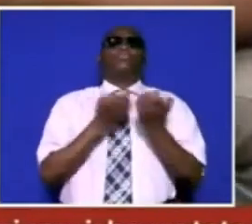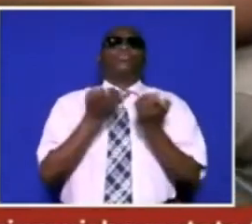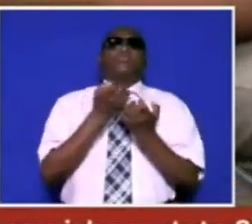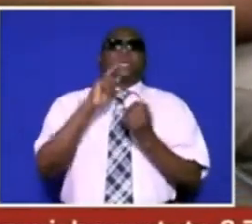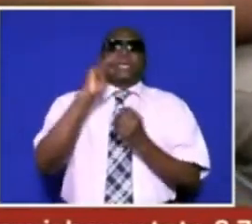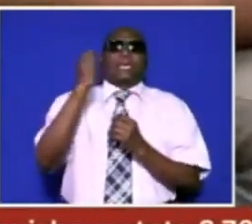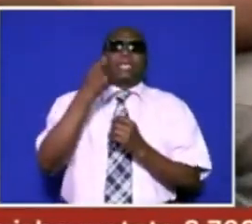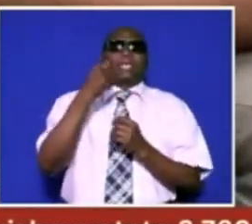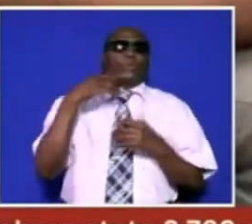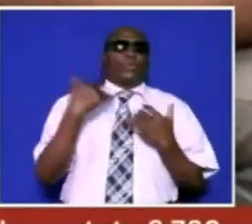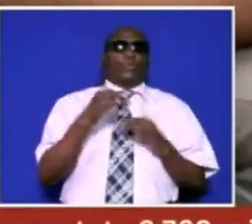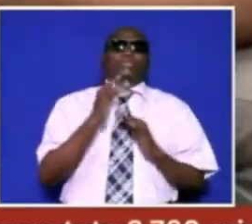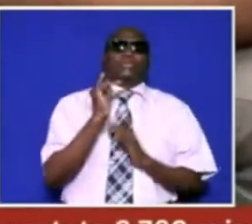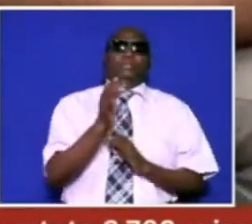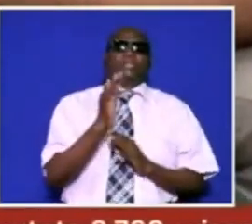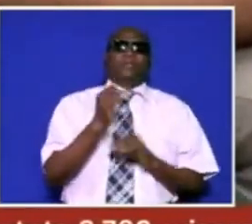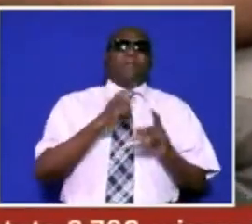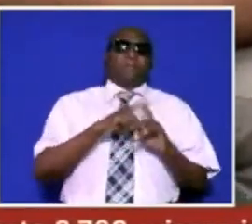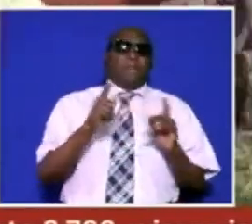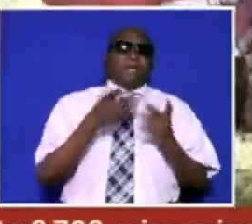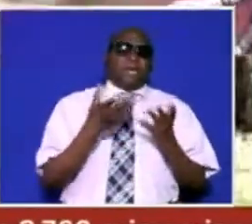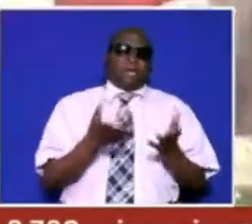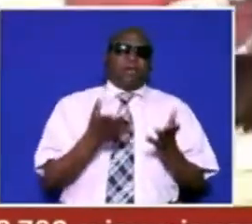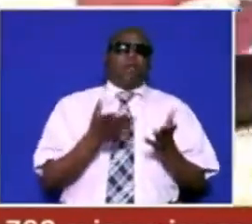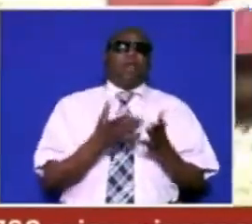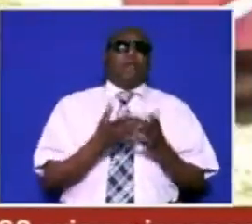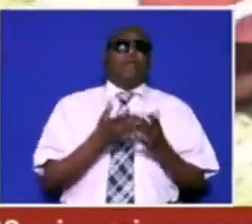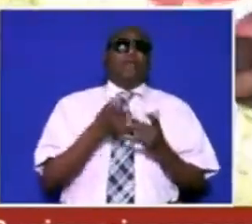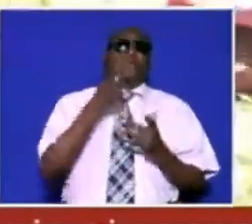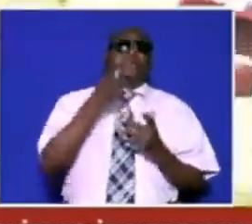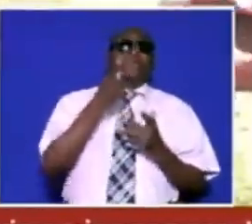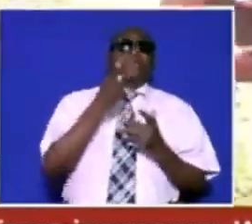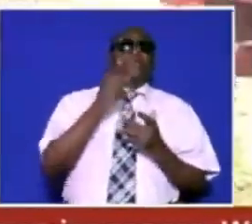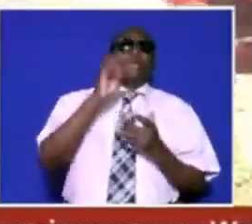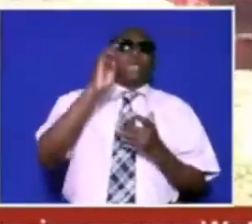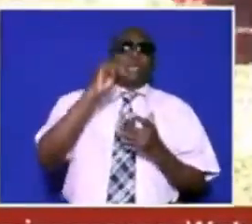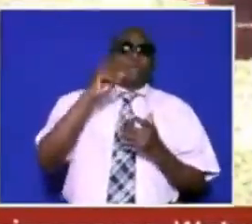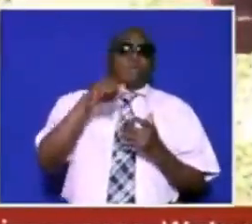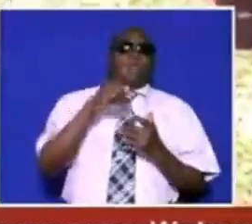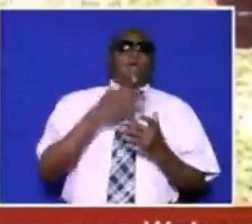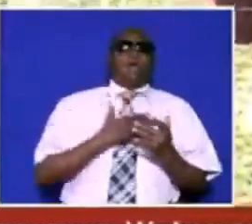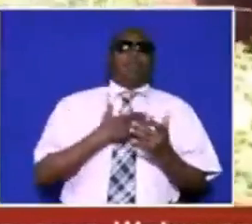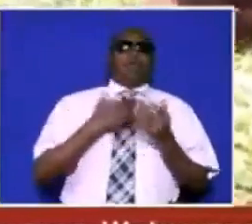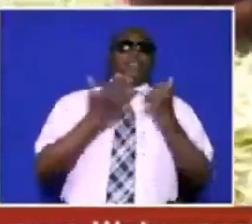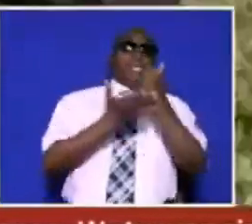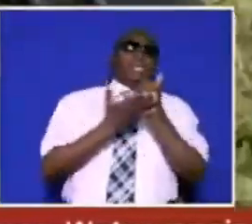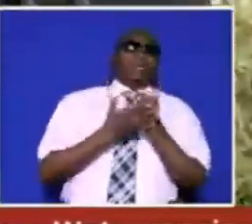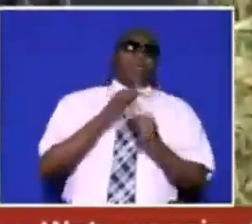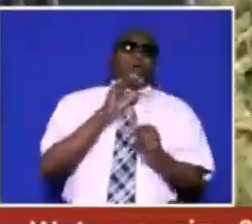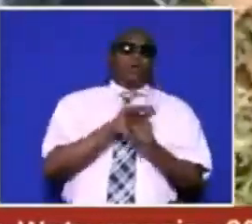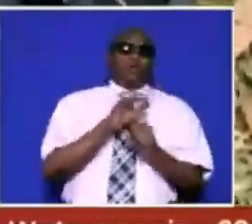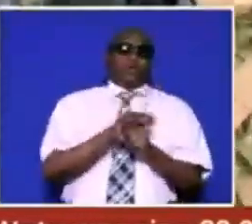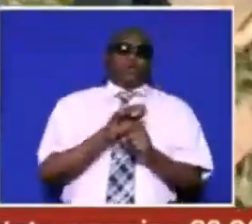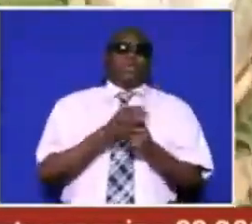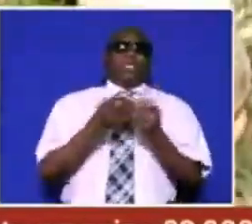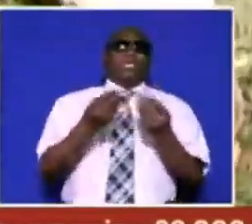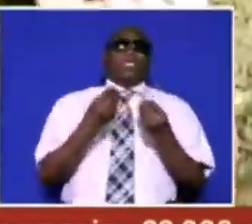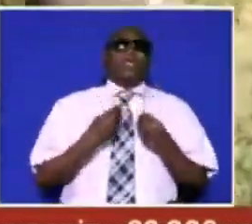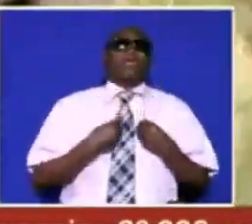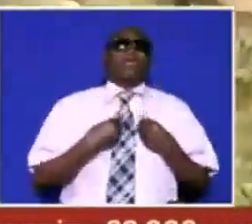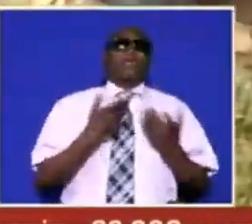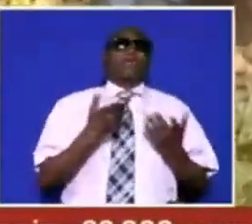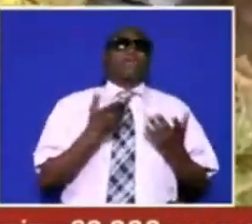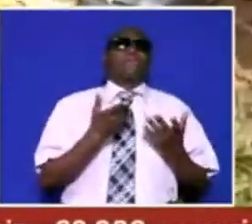juu, lakini sasa simeone msiyeyu yetu amekusaidia sana. Amenisaidia kunipea vifaa kama